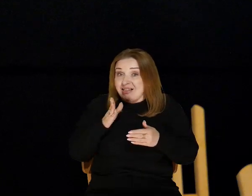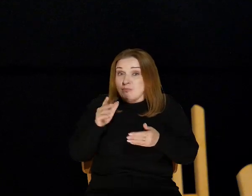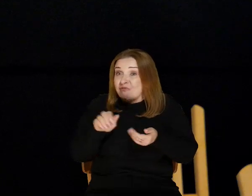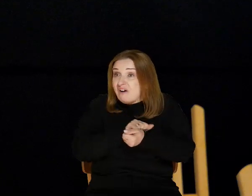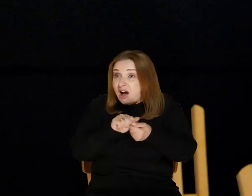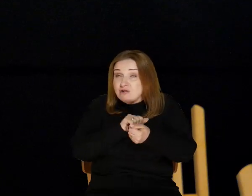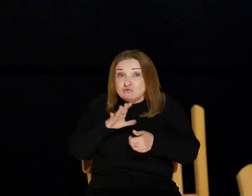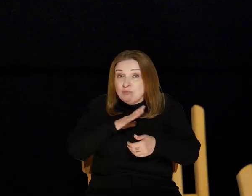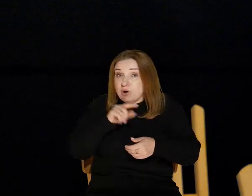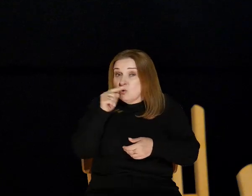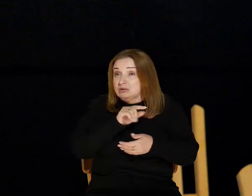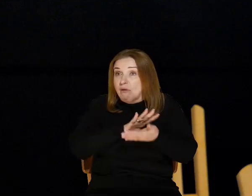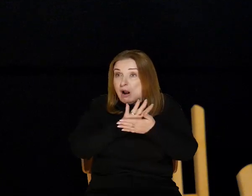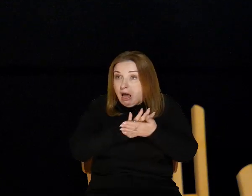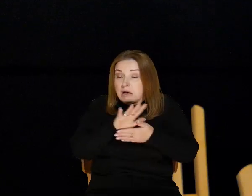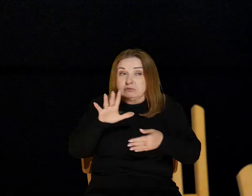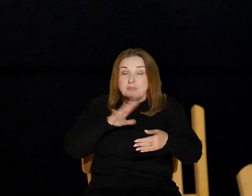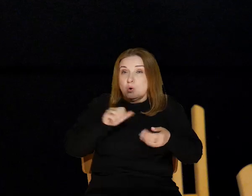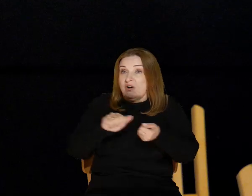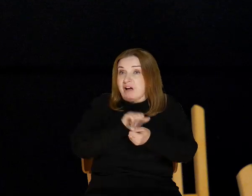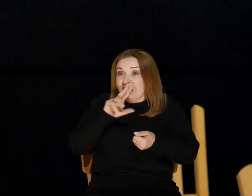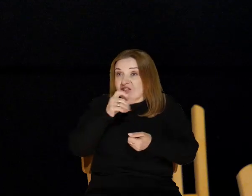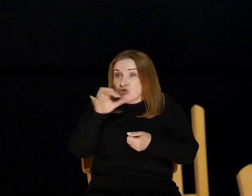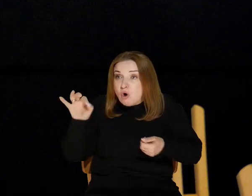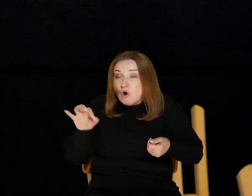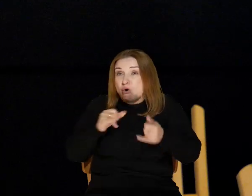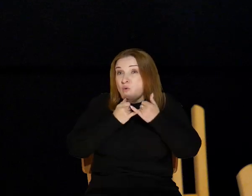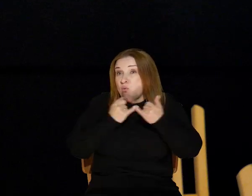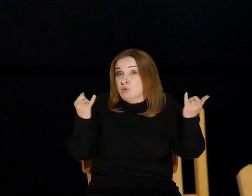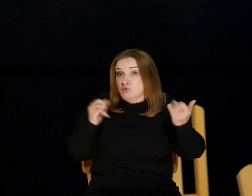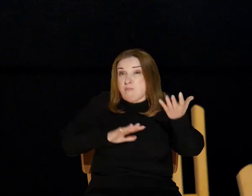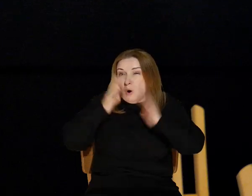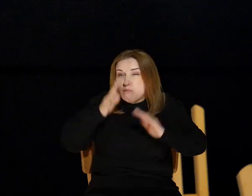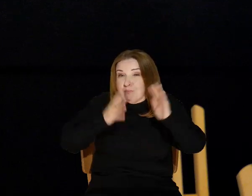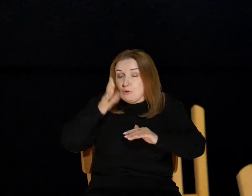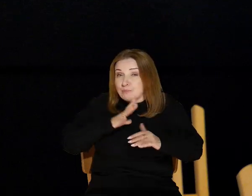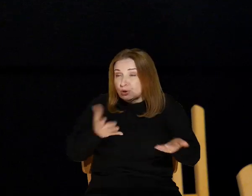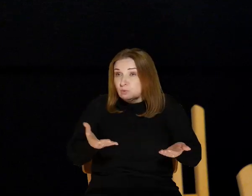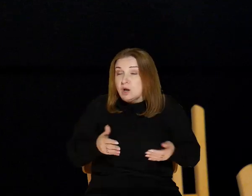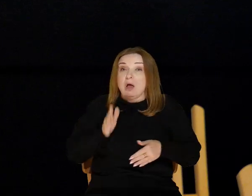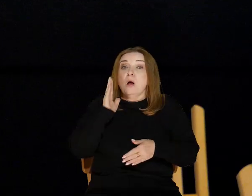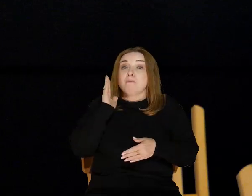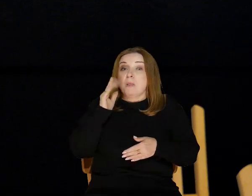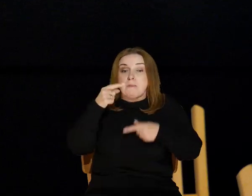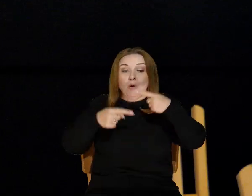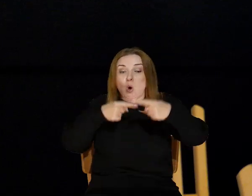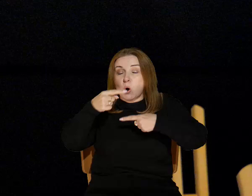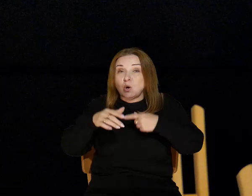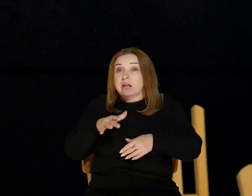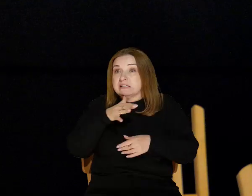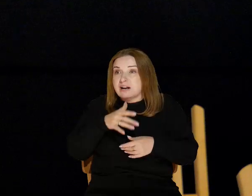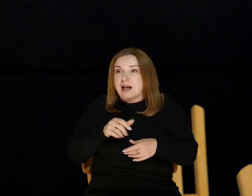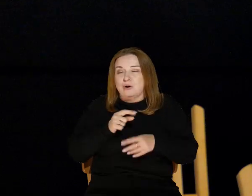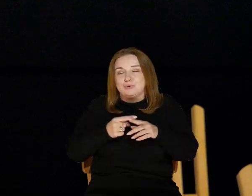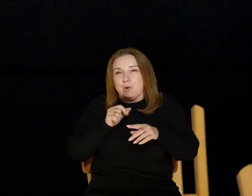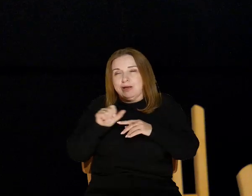można opowiedzieć o tych doświadczeniach codziennych życia po aryjskiej stronie na przykład, tak? To i dopiero to pokolenie jest, nawet się szydzą z